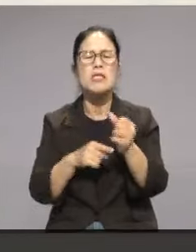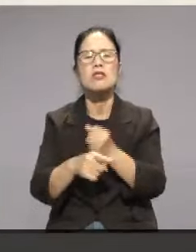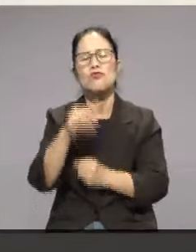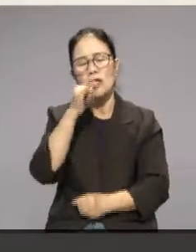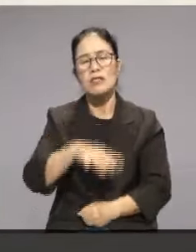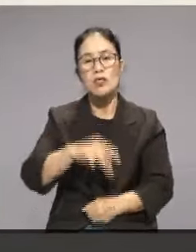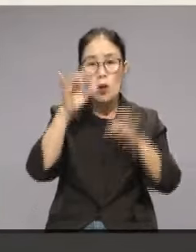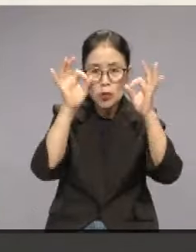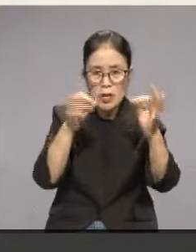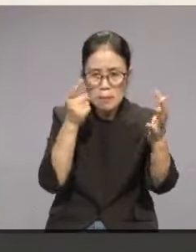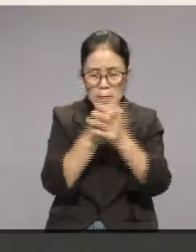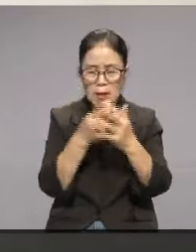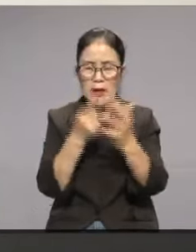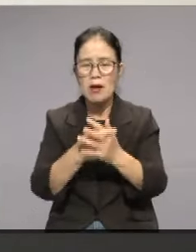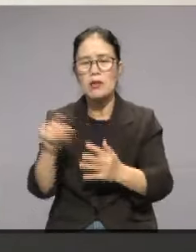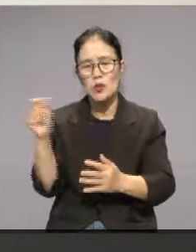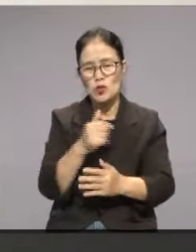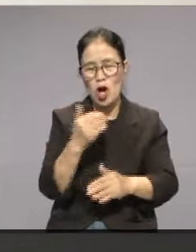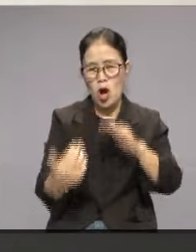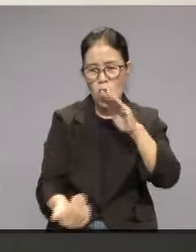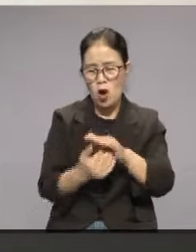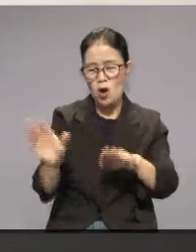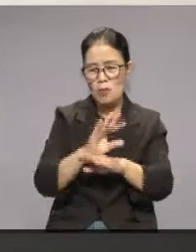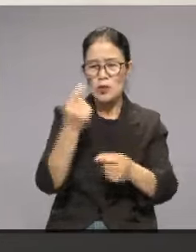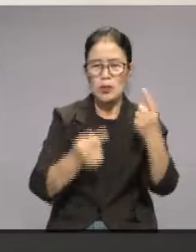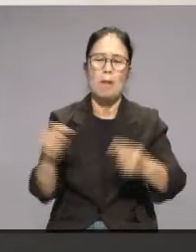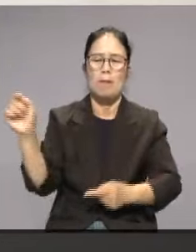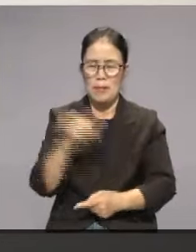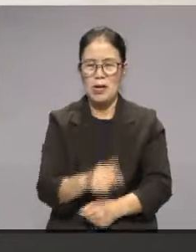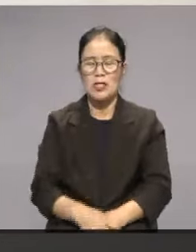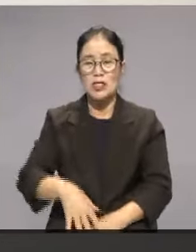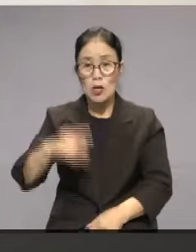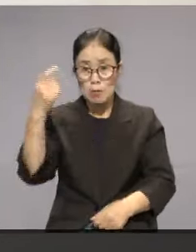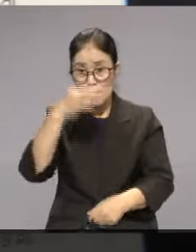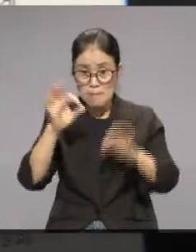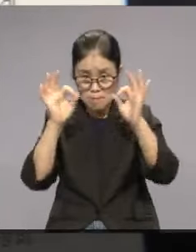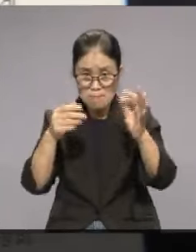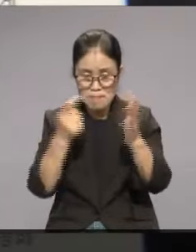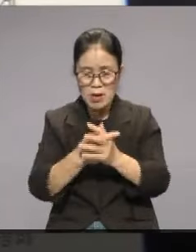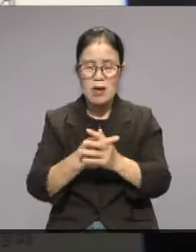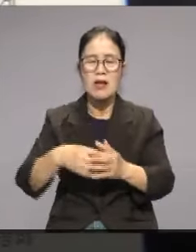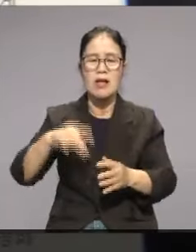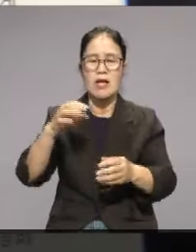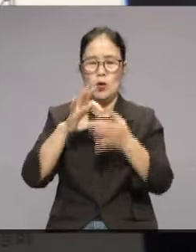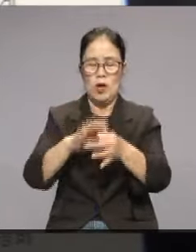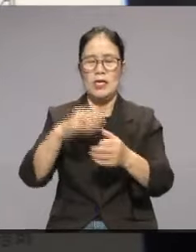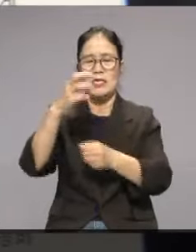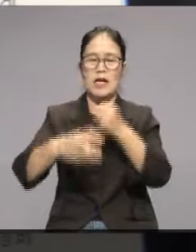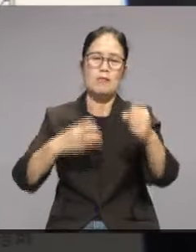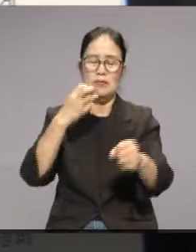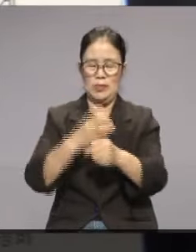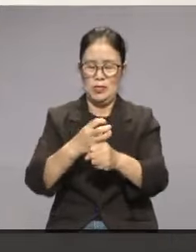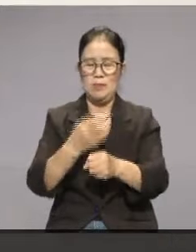본 상대를 판단하는 속도는 슈퍼컴퓨터보다 훨씬 빠르다며 첫인상 30초가 관계 30년을 결정할 수